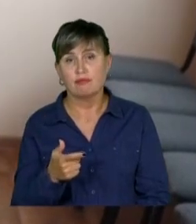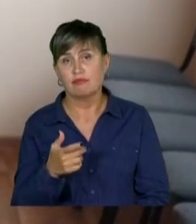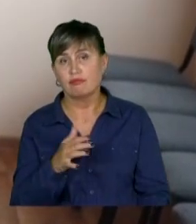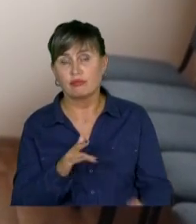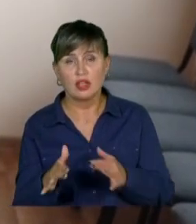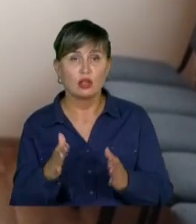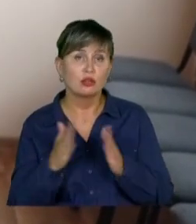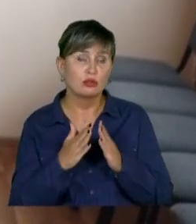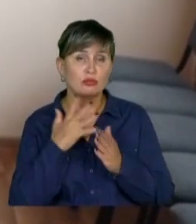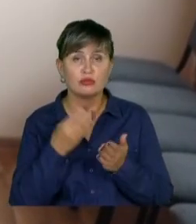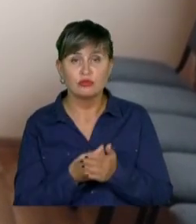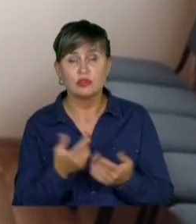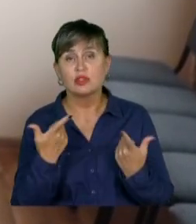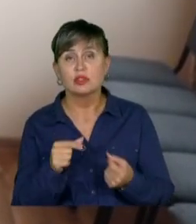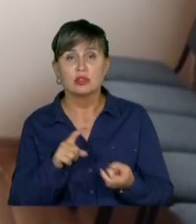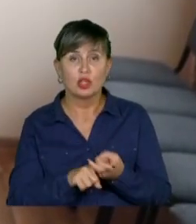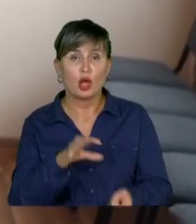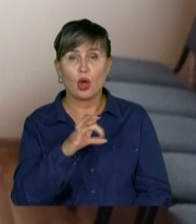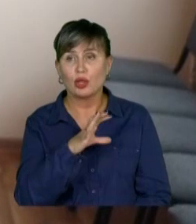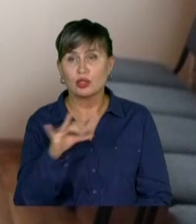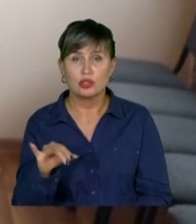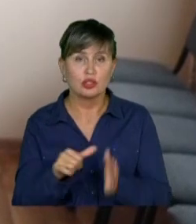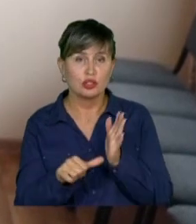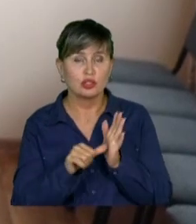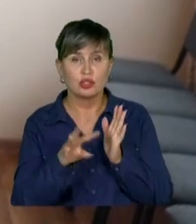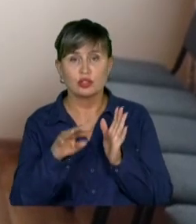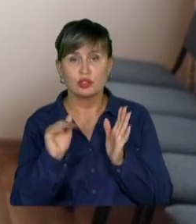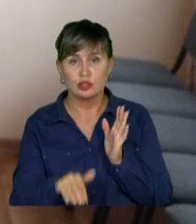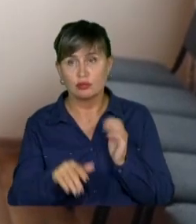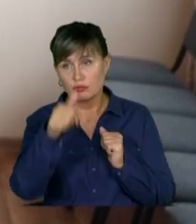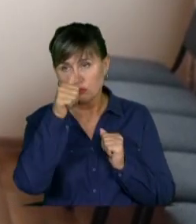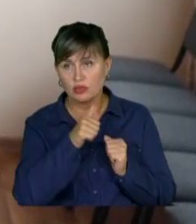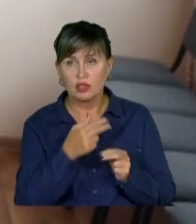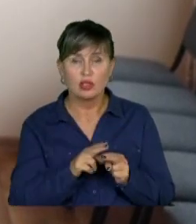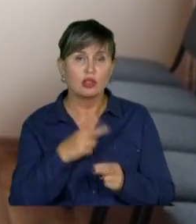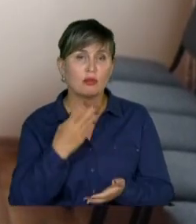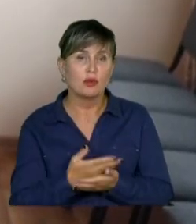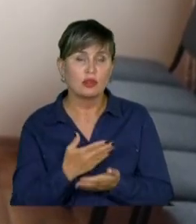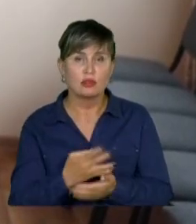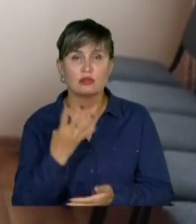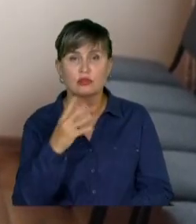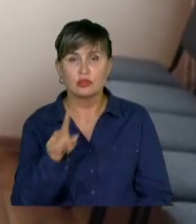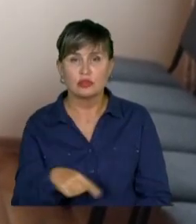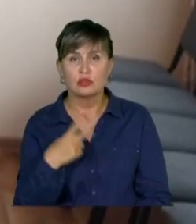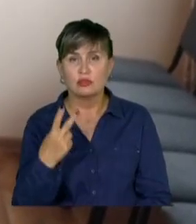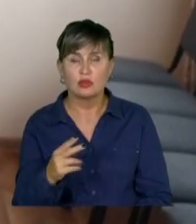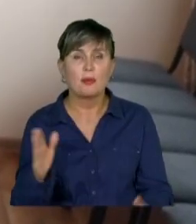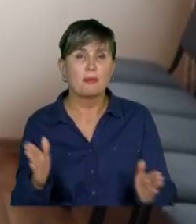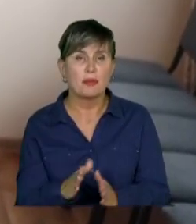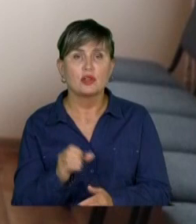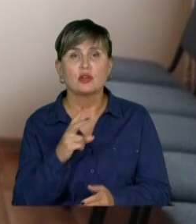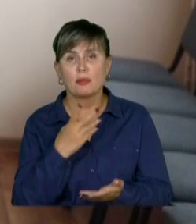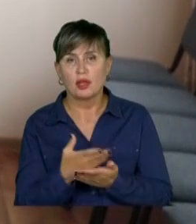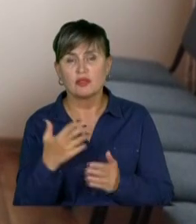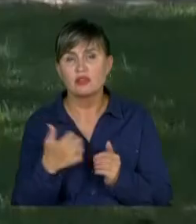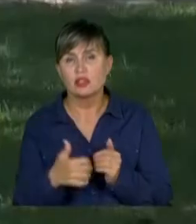имуществом, куда относится ОСИ, 64 тысячи тенге в месяц. Этот показатель в 4,2 раза меньше показателя в